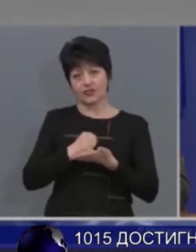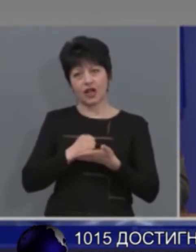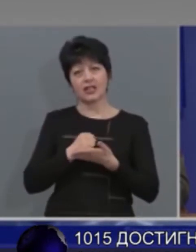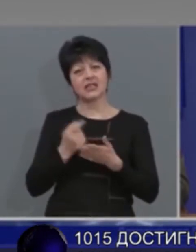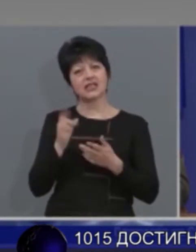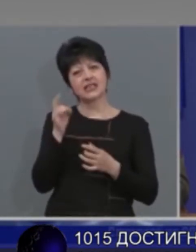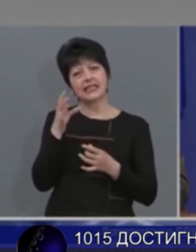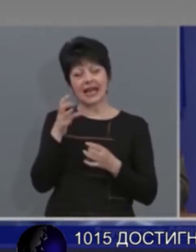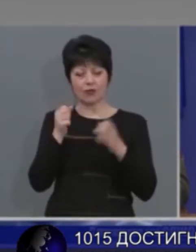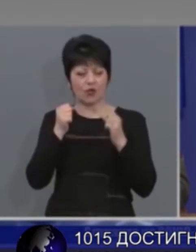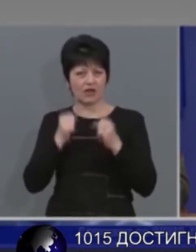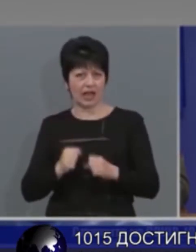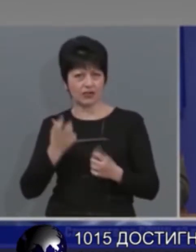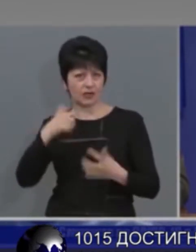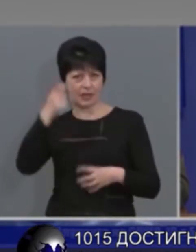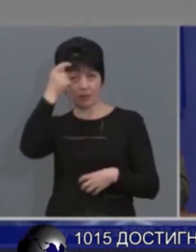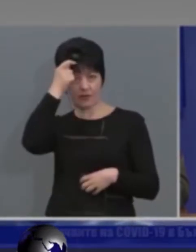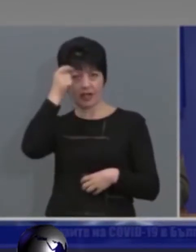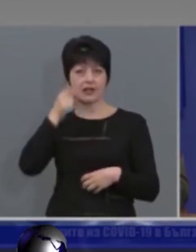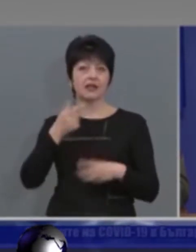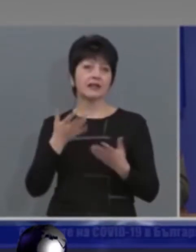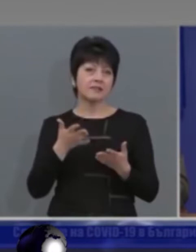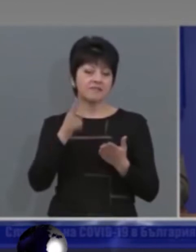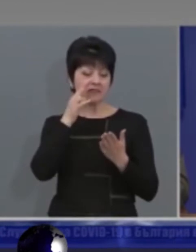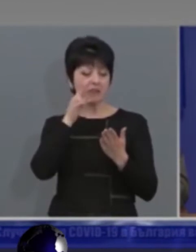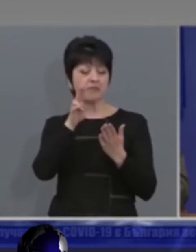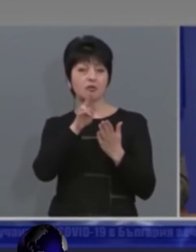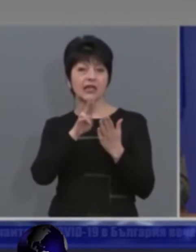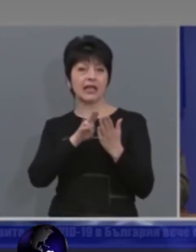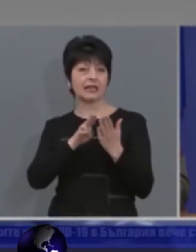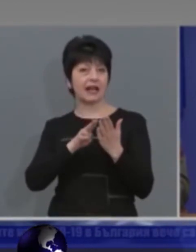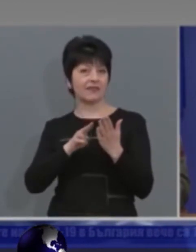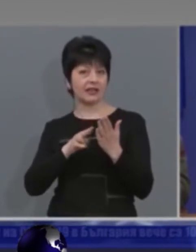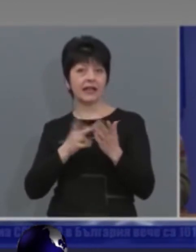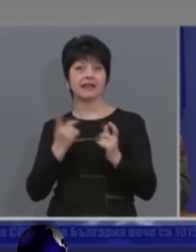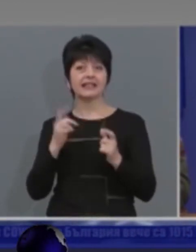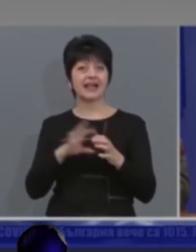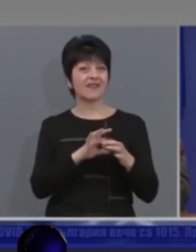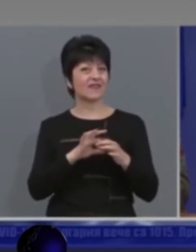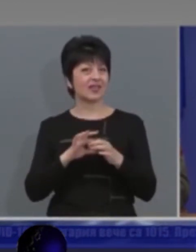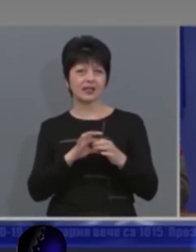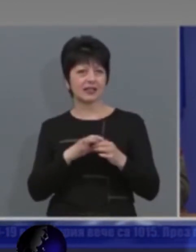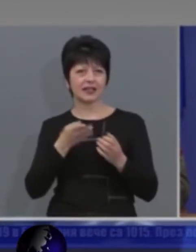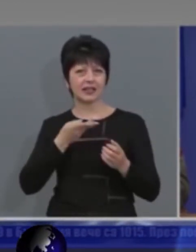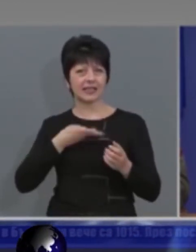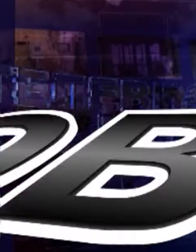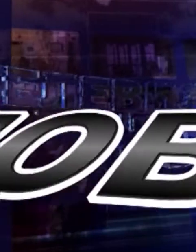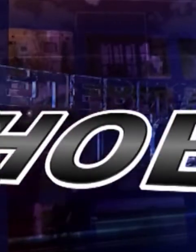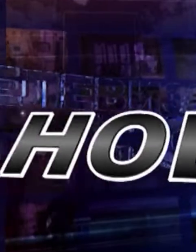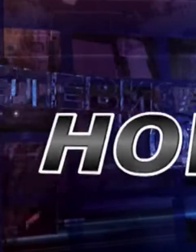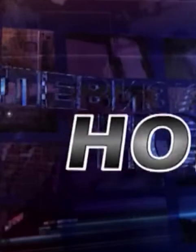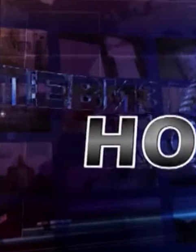картина. Генерал Мотовчийски каза, че все още е рано и не може да прогнозира дали ще има затворени градове за Гергеов ден.